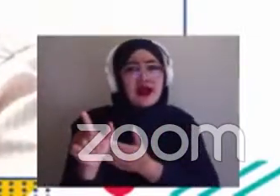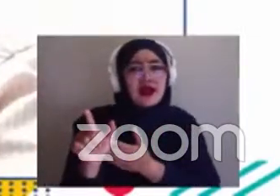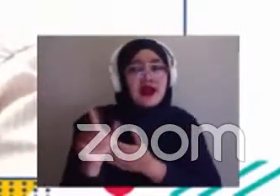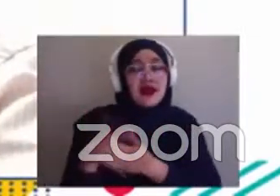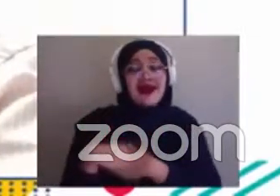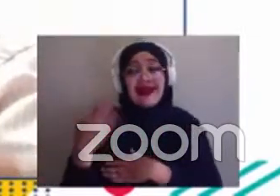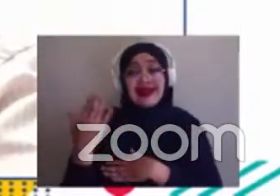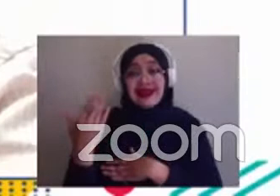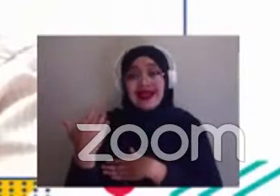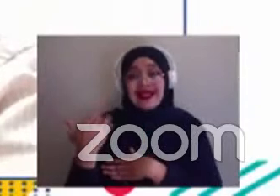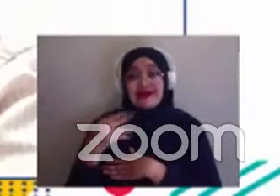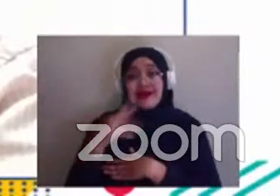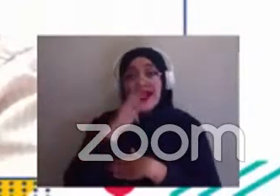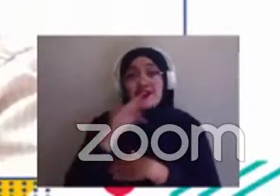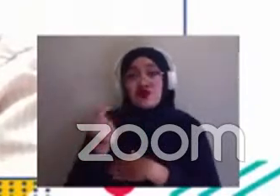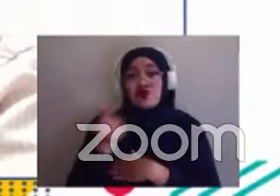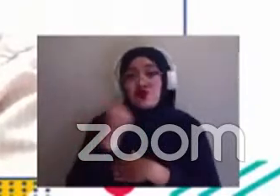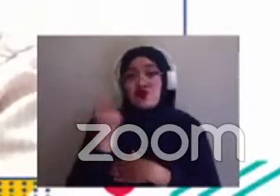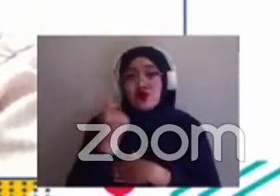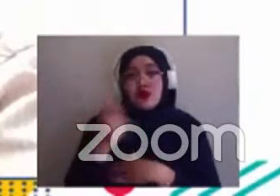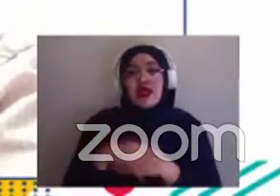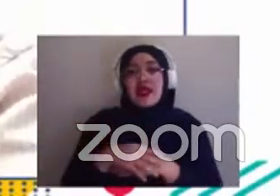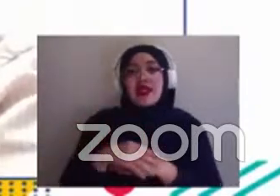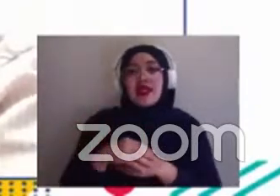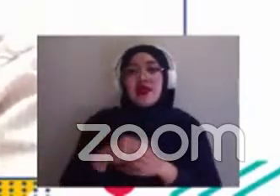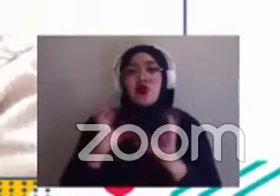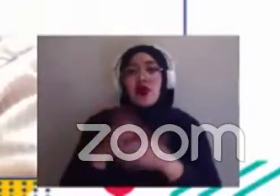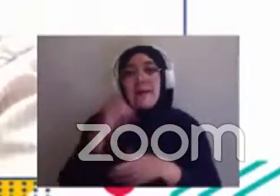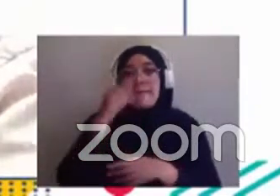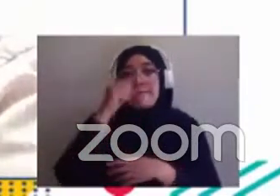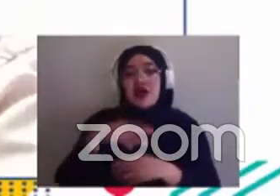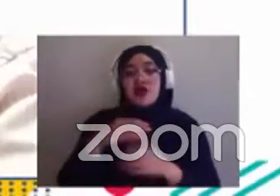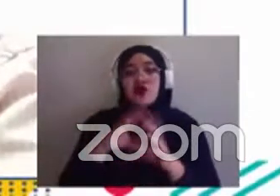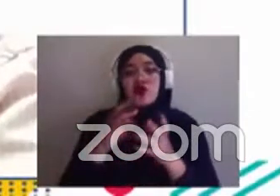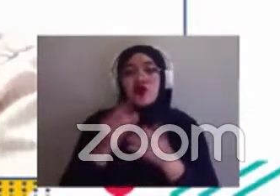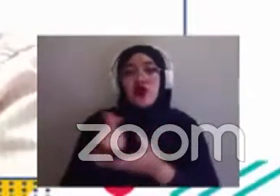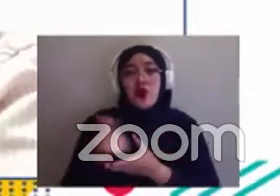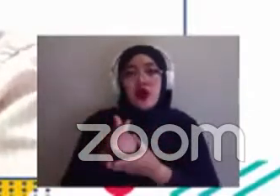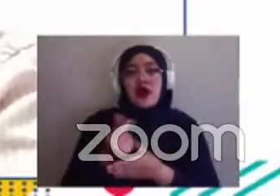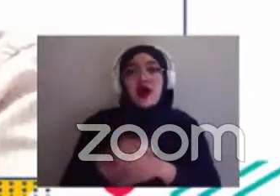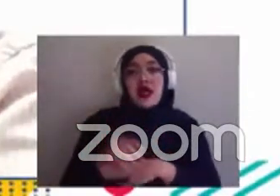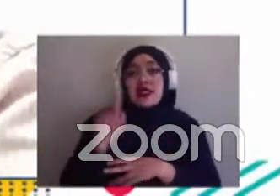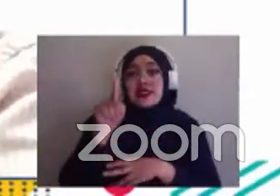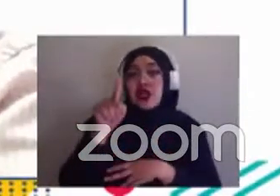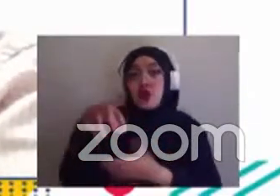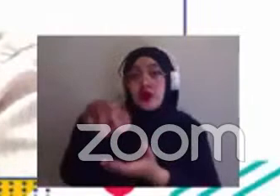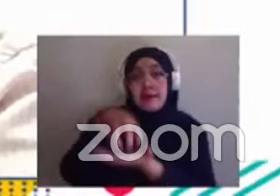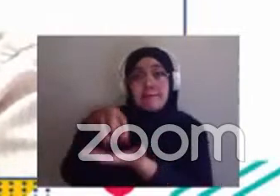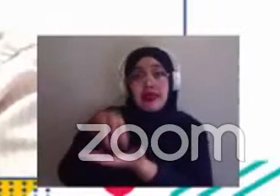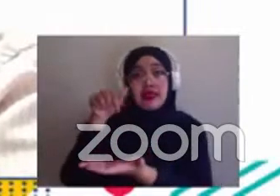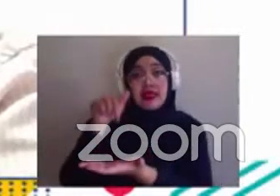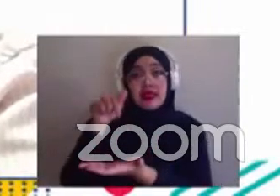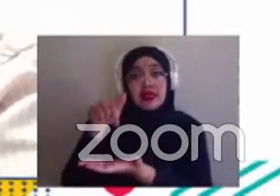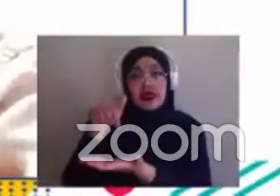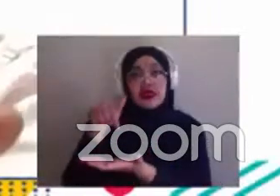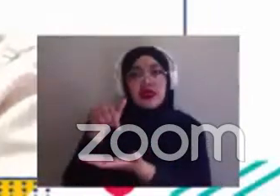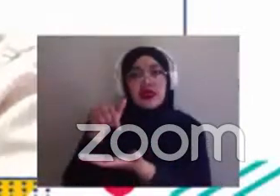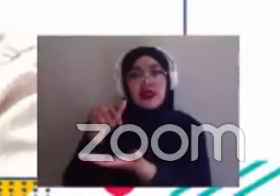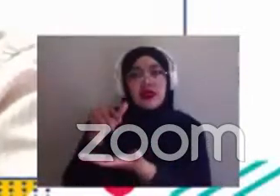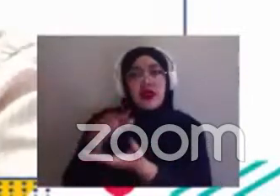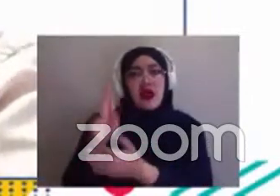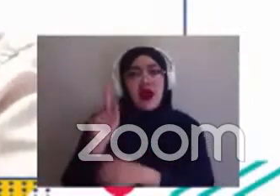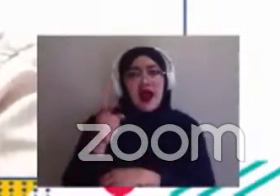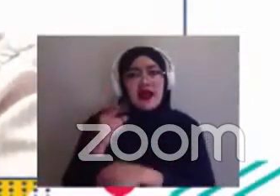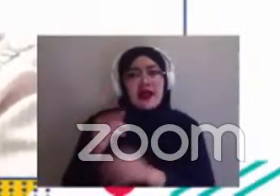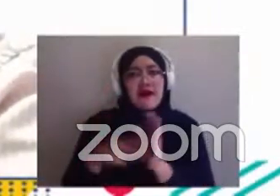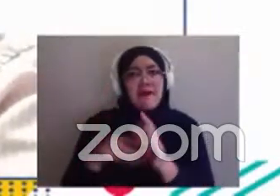kalangan perbankan, di kalangan dunia keuangan, bahwa ada satu daerah di mana memang ada mafia